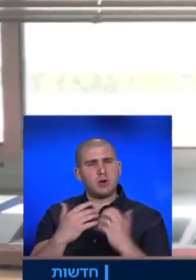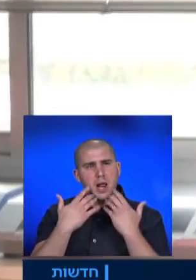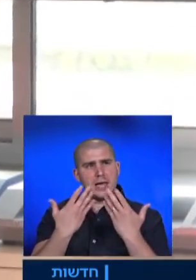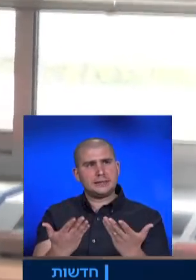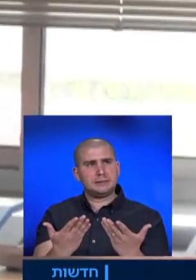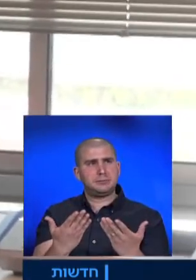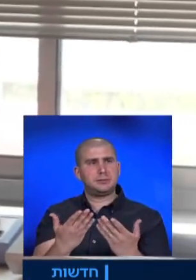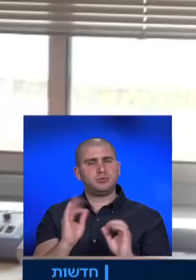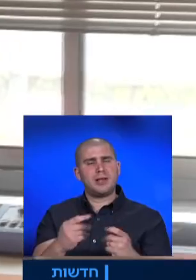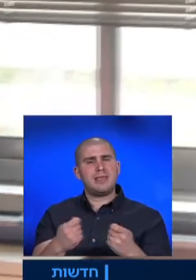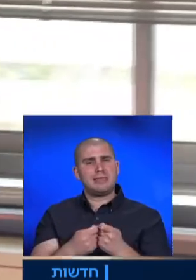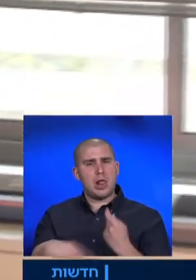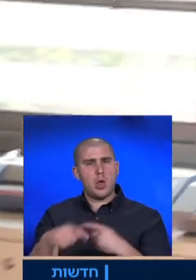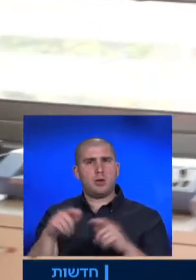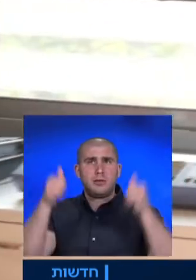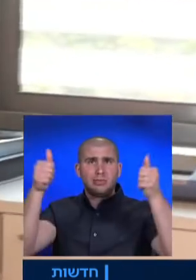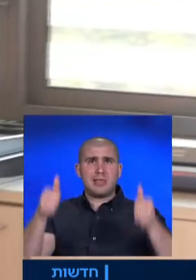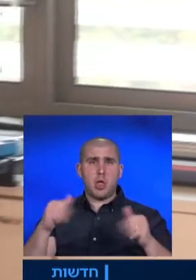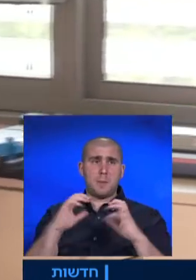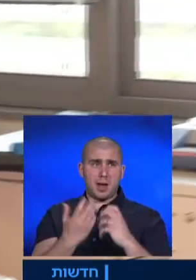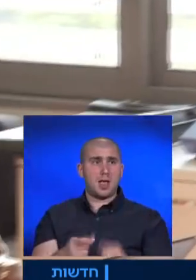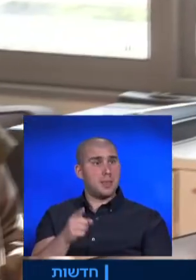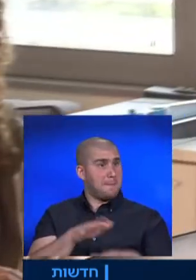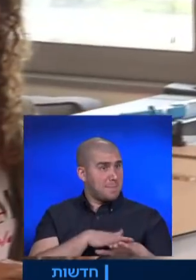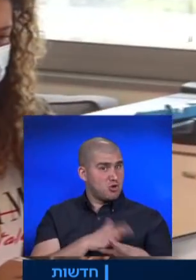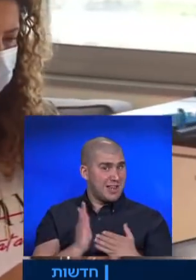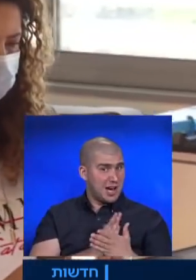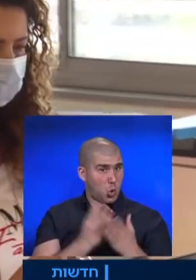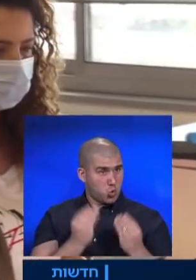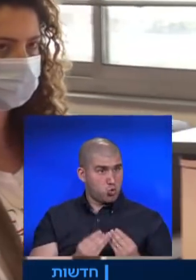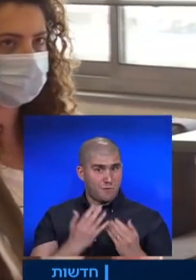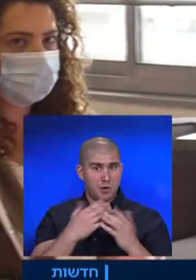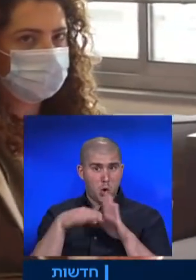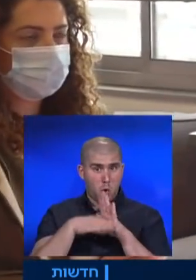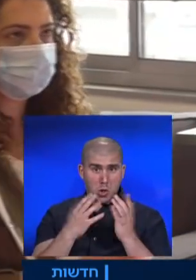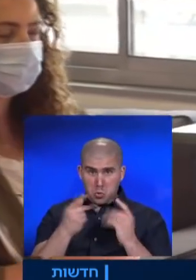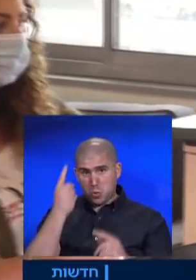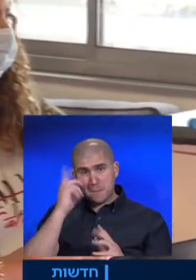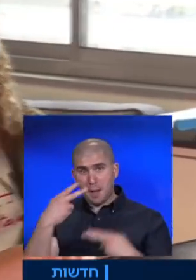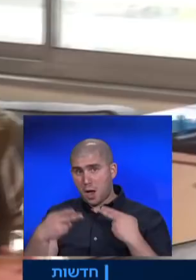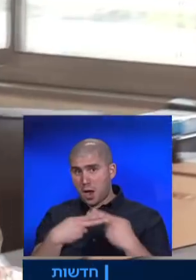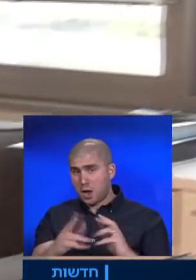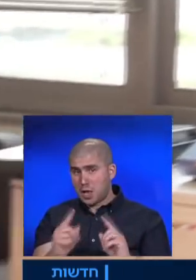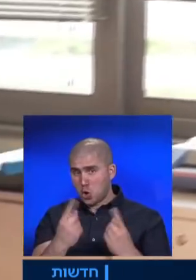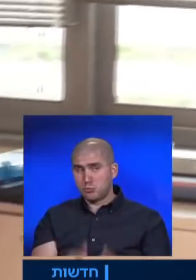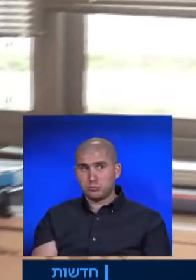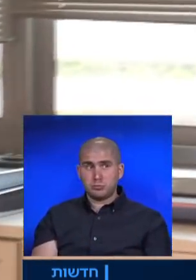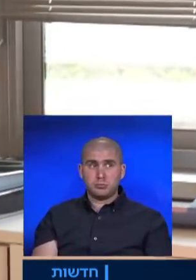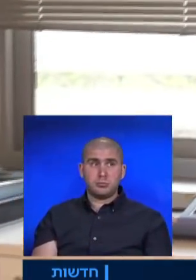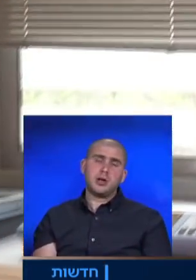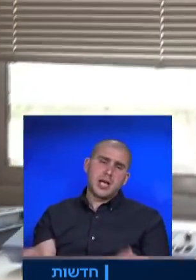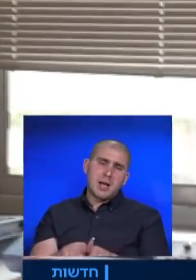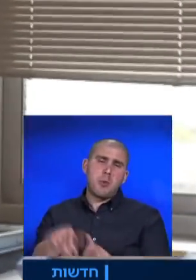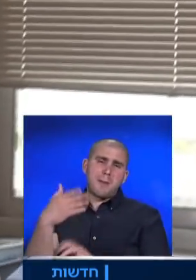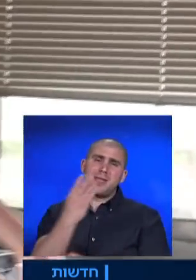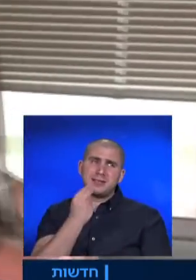תלוי ככה בכיתה. אתה מרגיש שהכינו אותך, שההוראות ברורות, שאתה יודע לקראת מה אתה הולך? כמו במדינה שלנו, תוך כדי